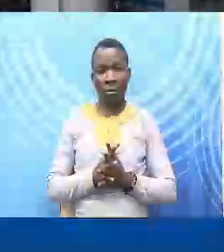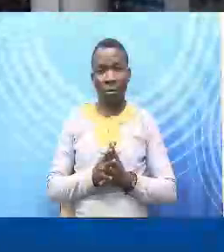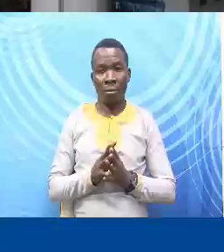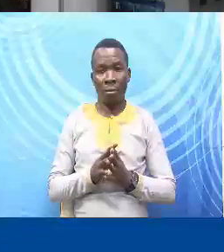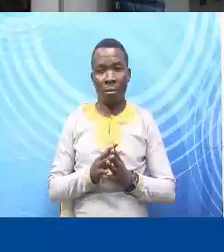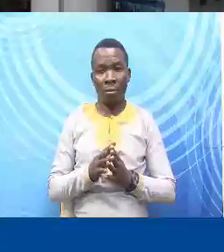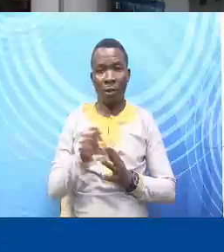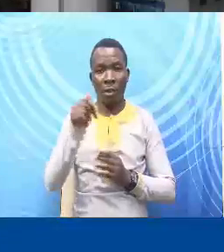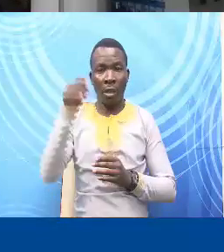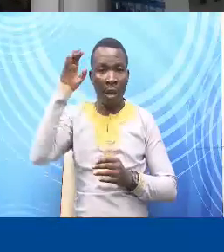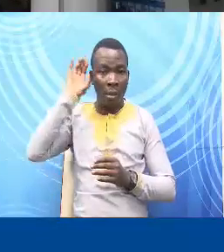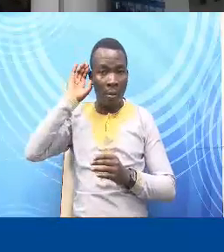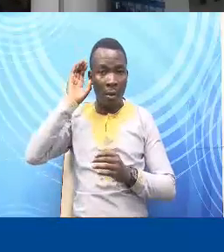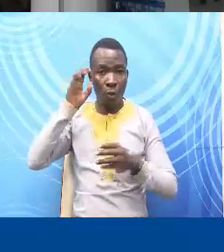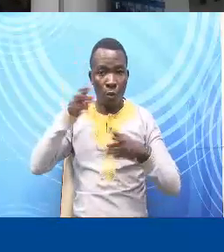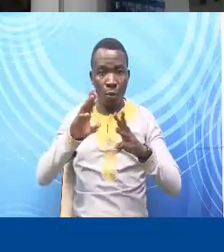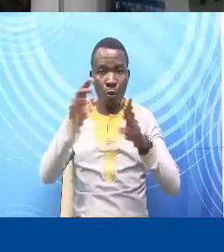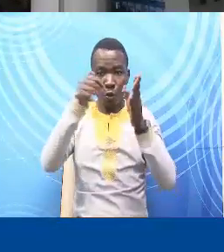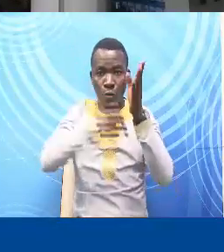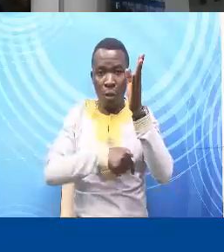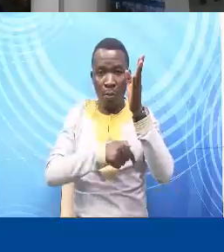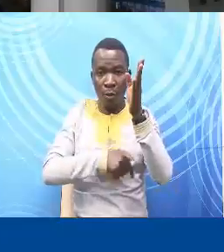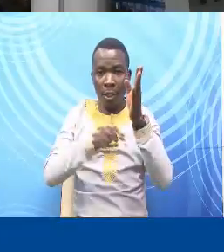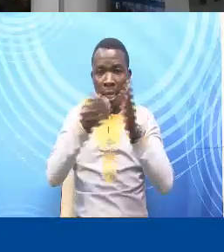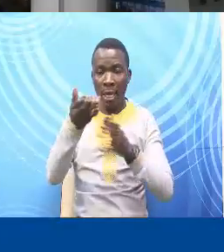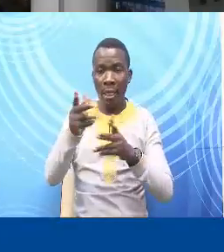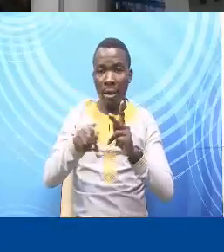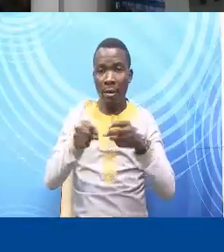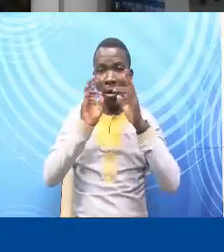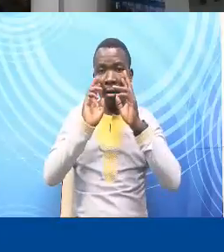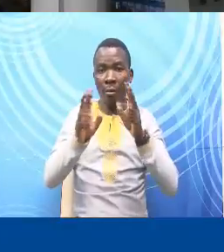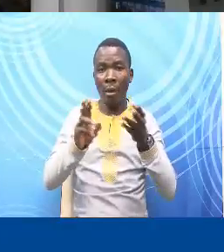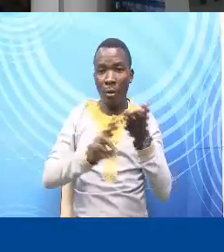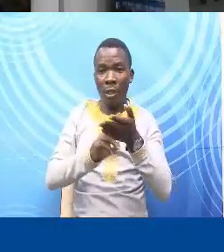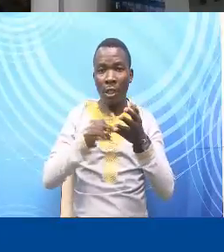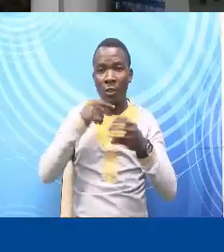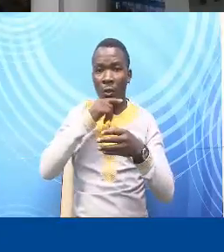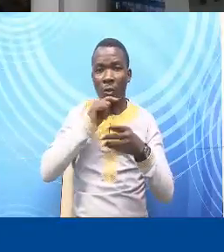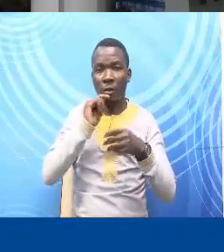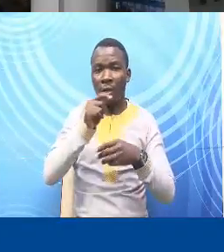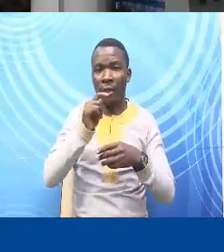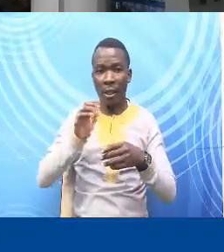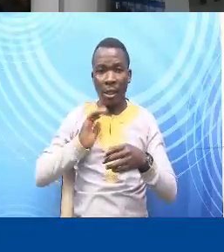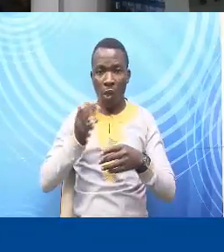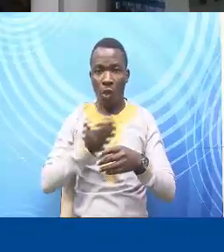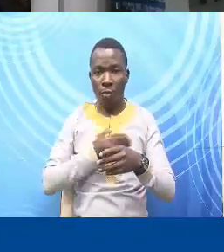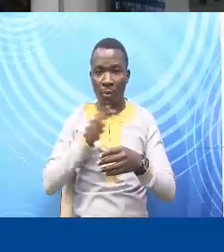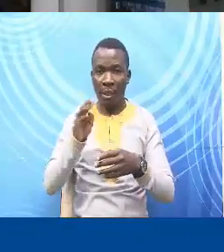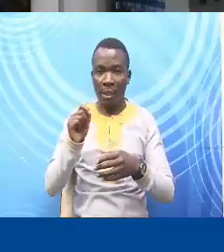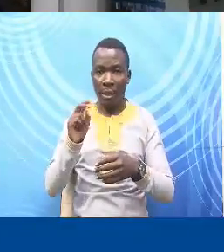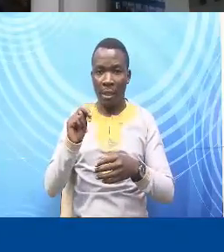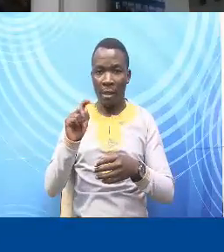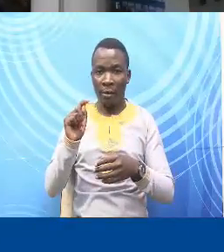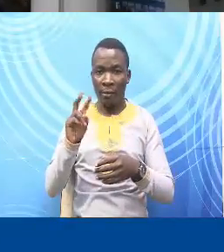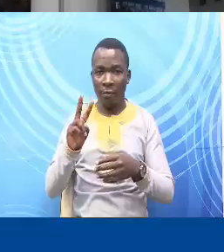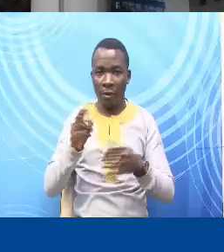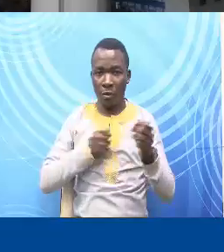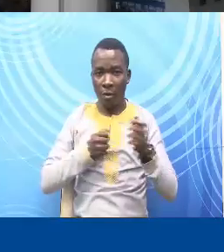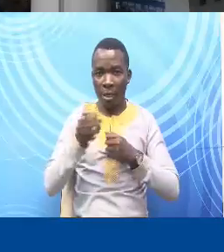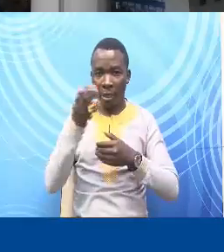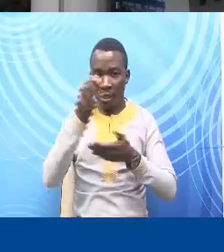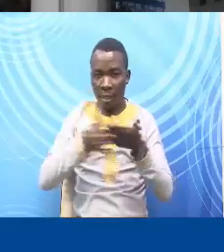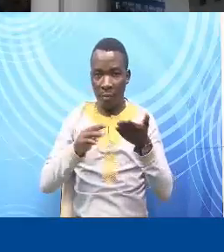Aya aracyari amakuru ku buryo burambuye, hari n'abari kuye kukena banyuze ku mbuga nkoranyambaga zacu BTN TV Rwanda, bamwe bari kuri